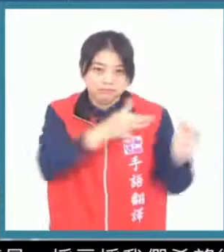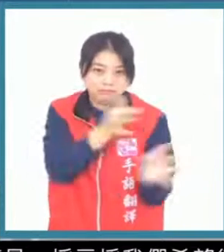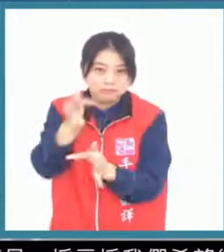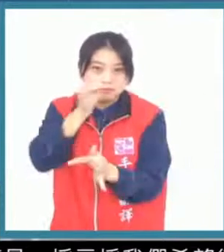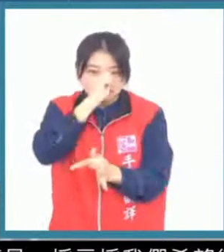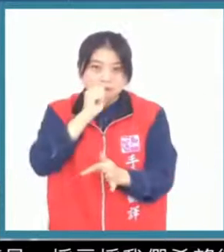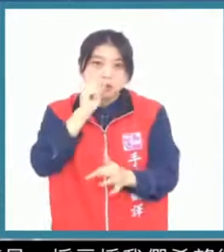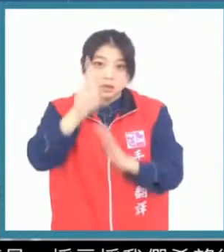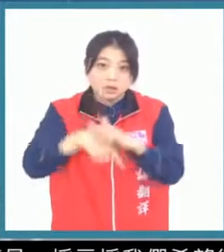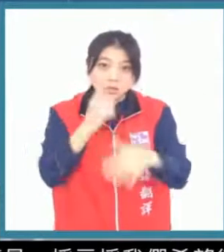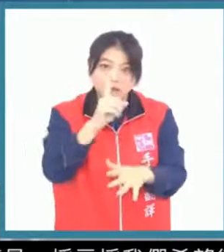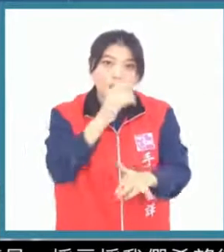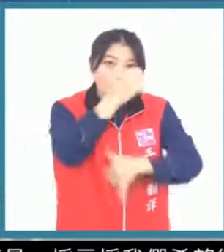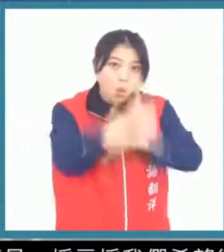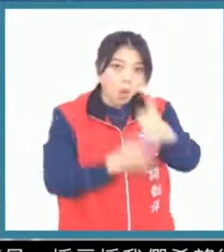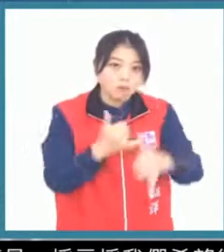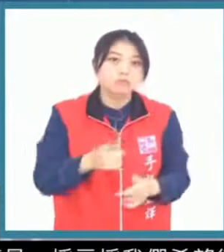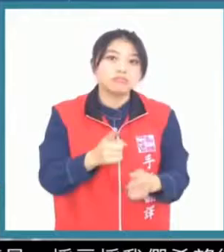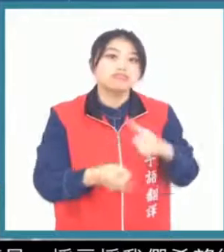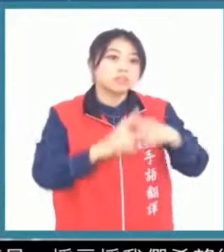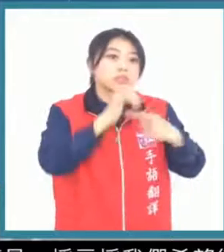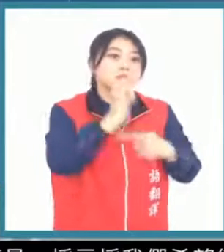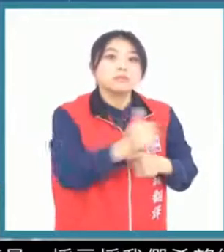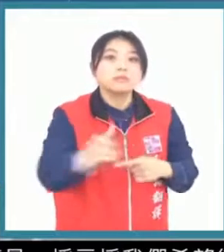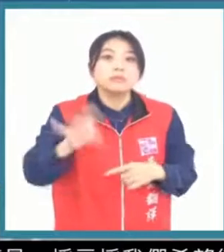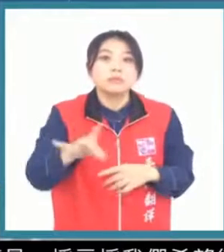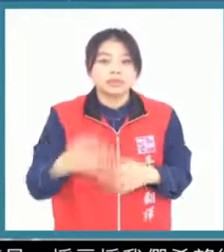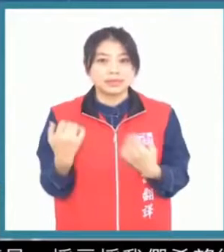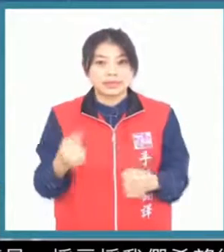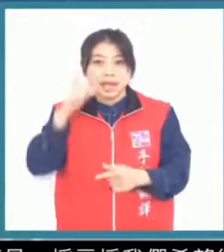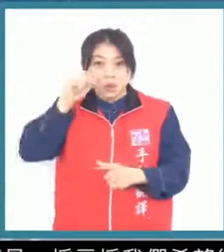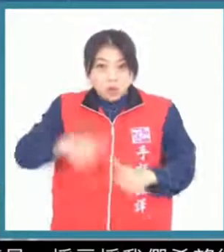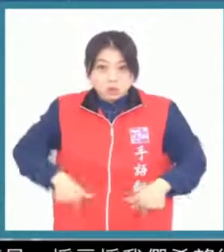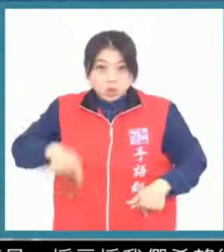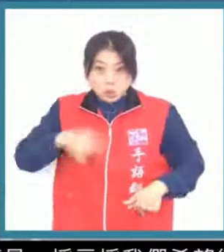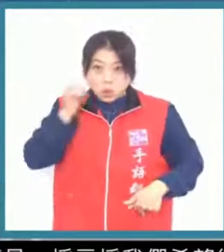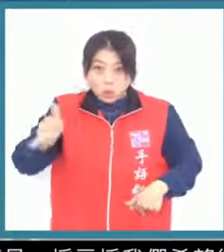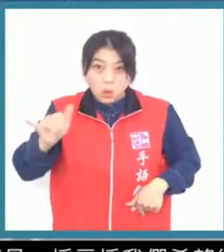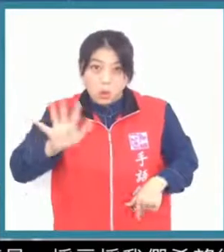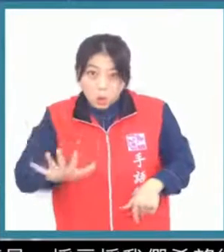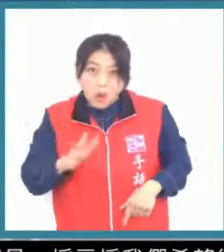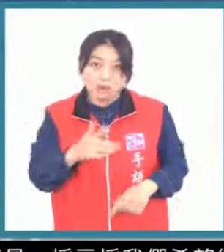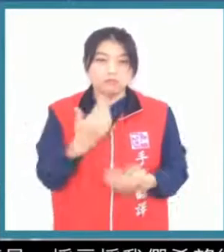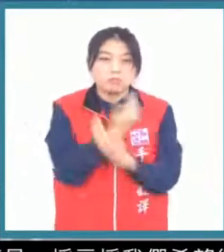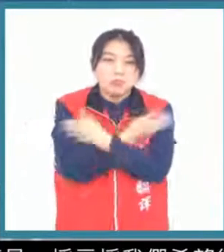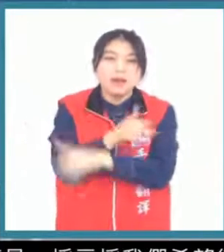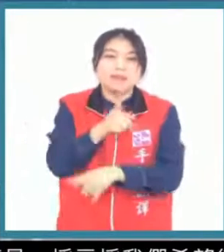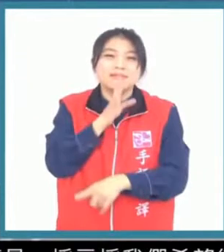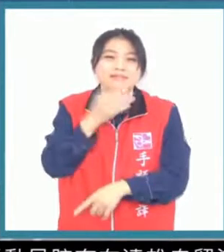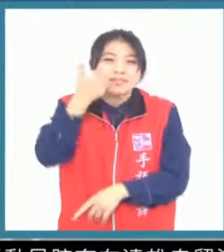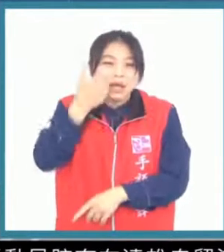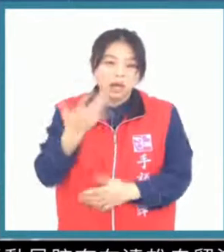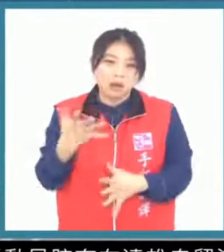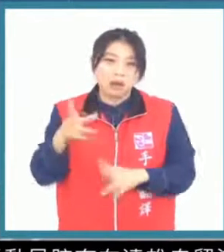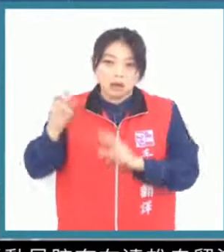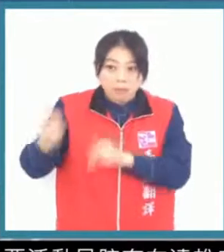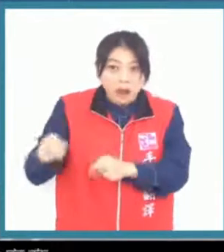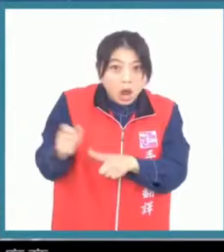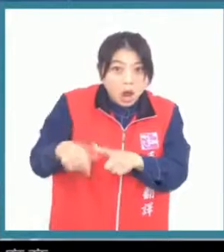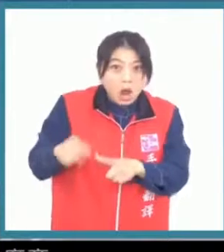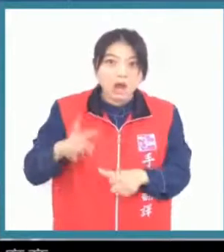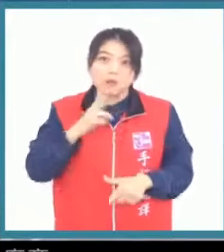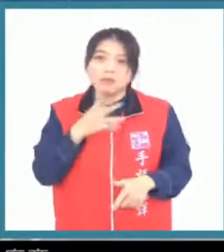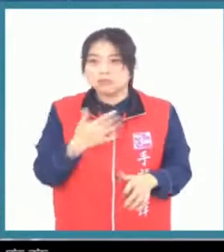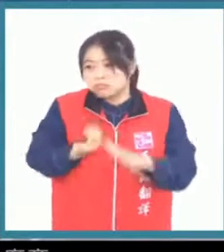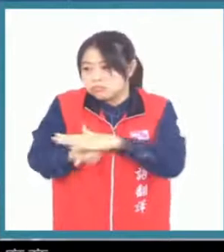活动足迹有在远雄自贸港区，不论你是 往来的厂商，或者是维修